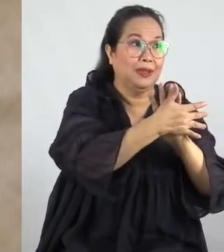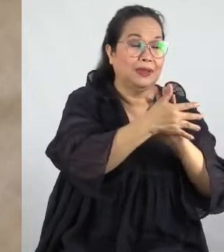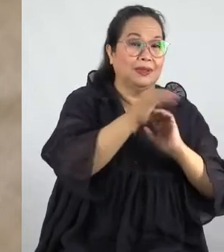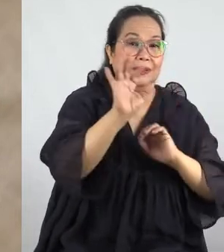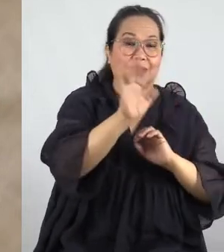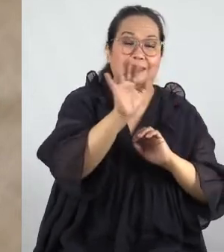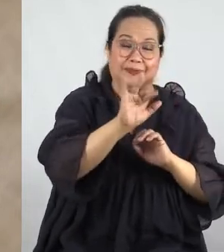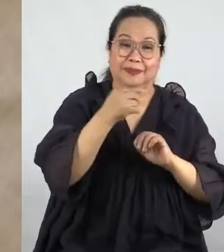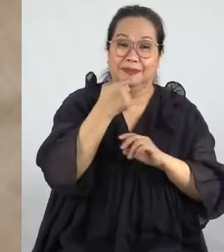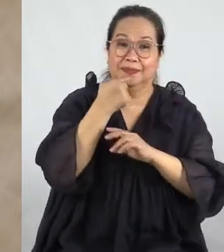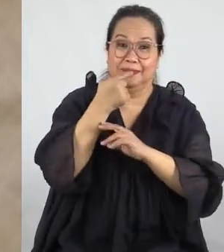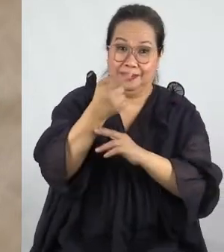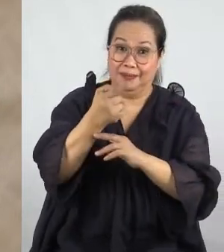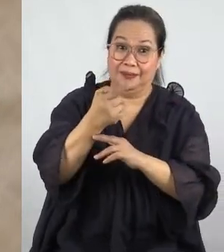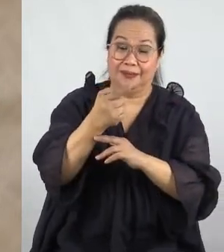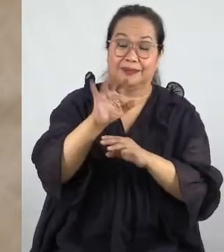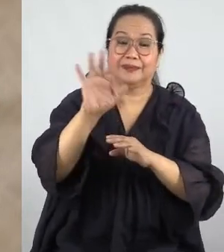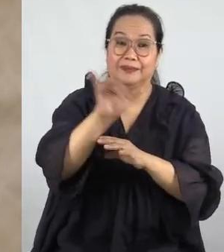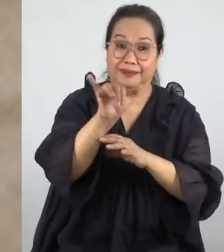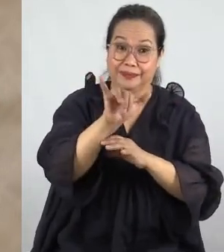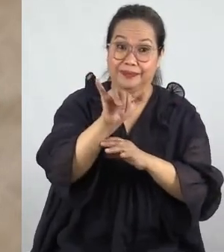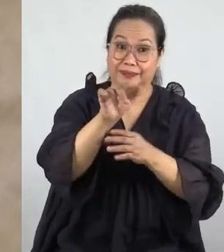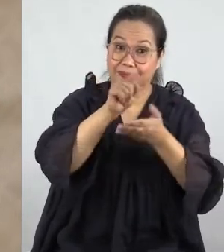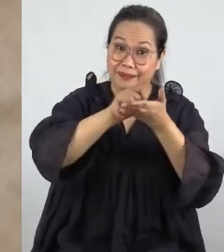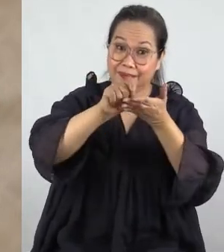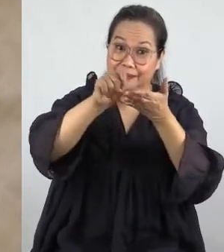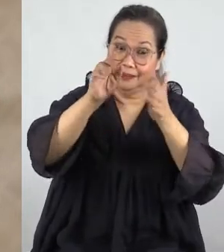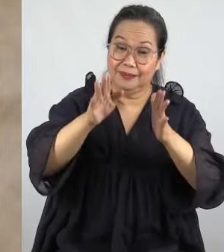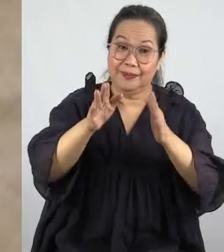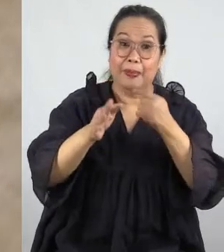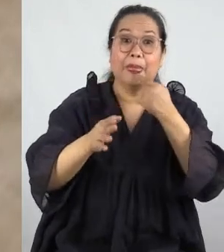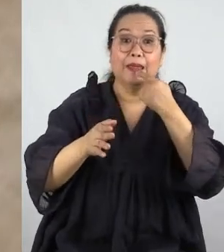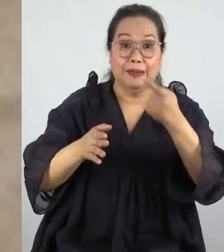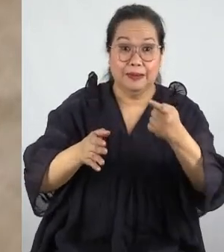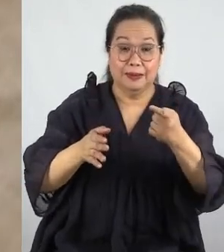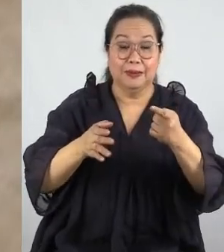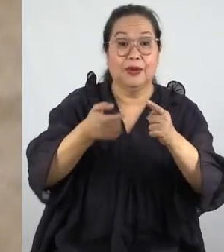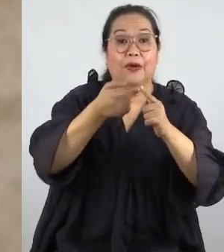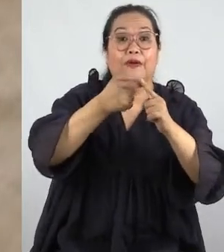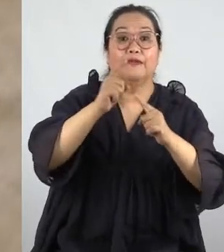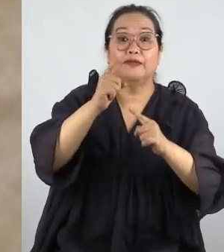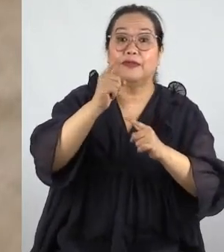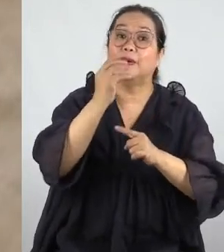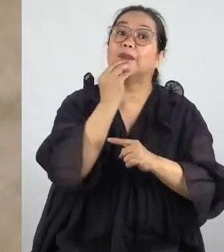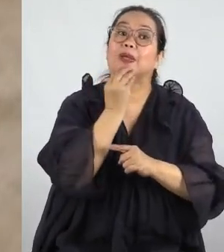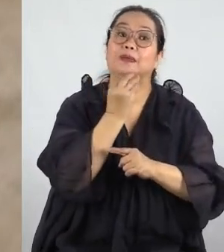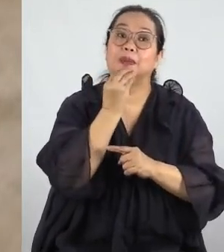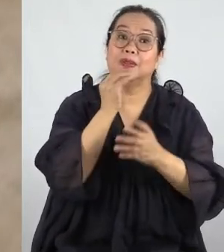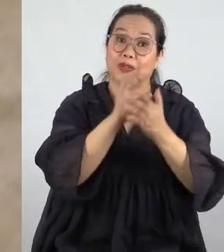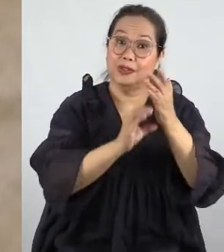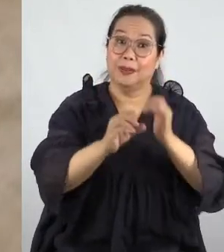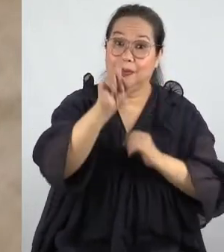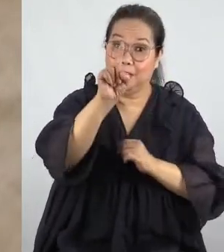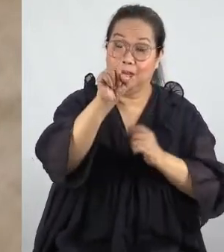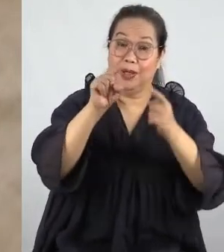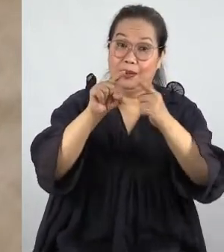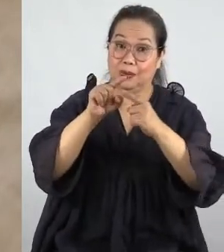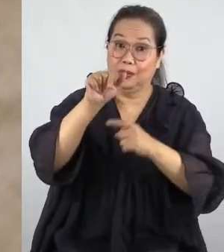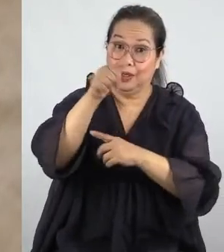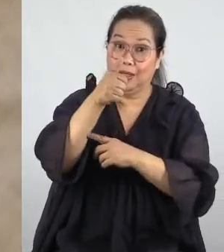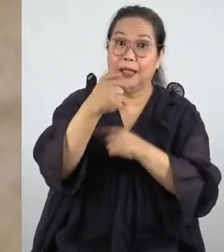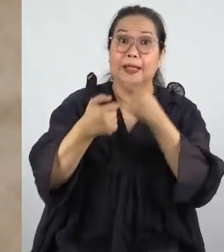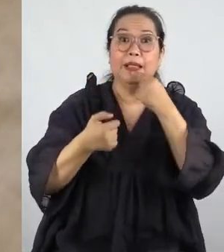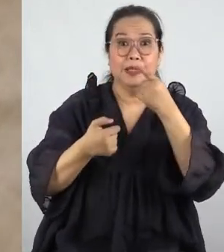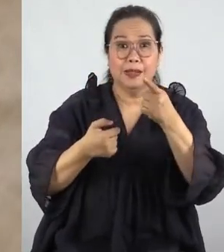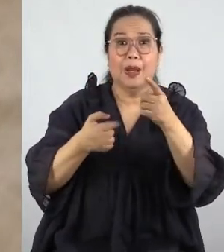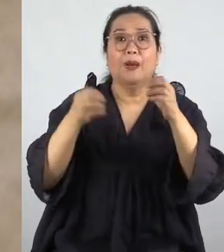Ang sabi na ng ating may akda, di ba? From Hebrews chapter 1 to 10. Ang sabi